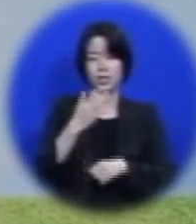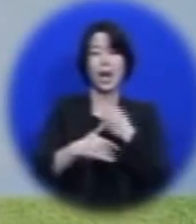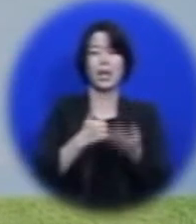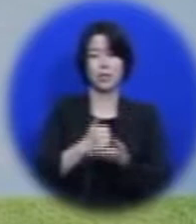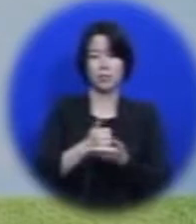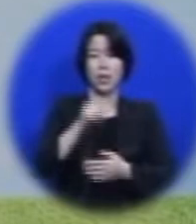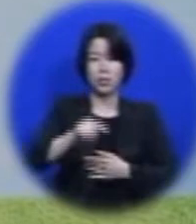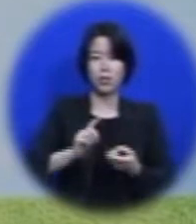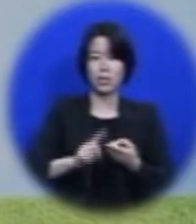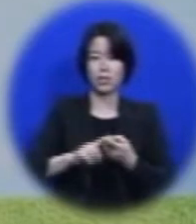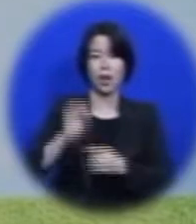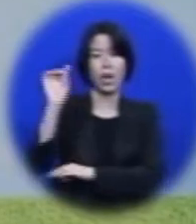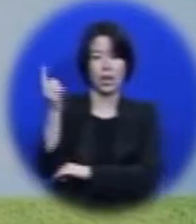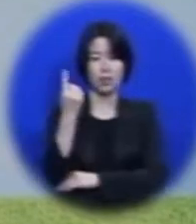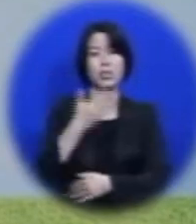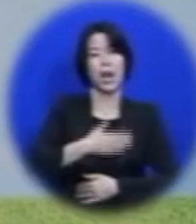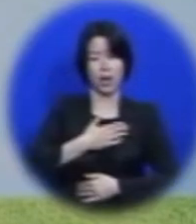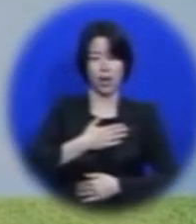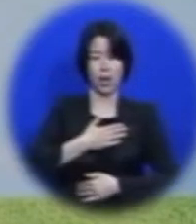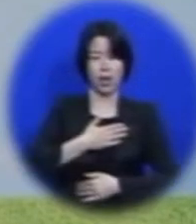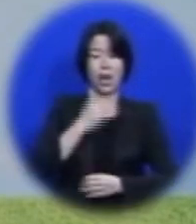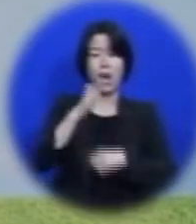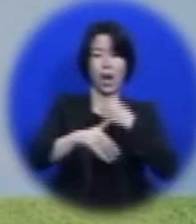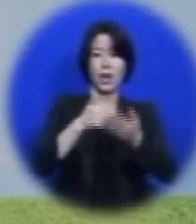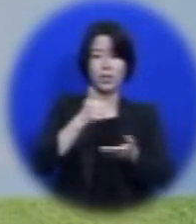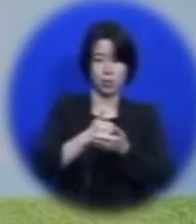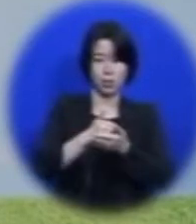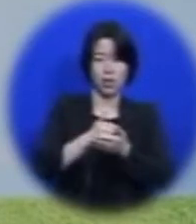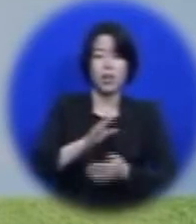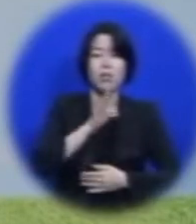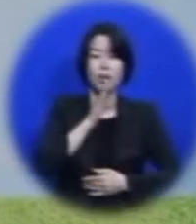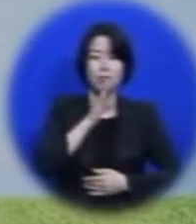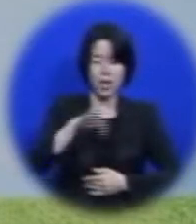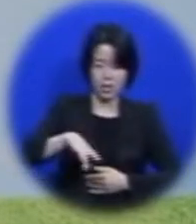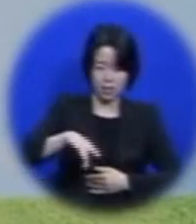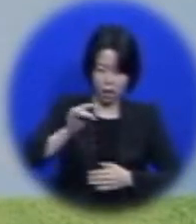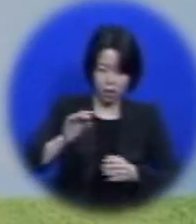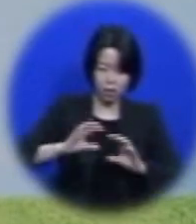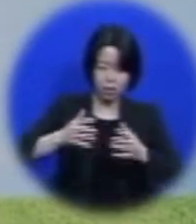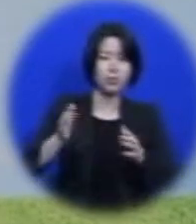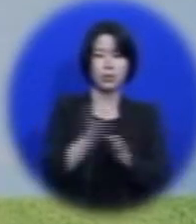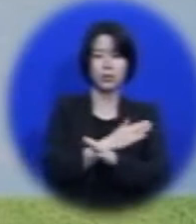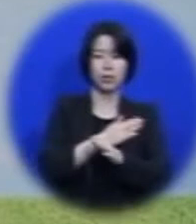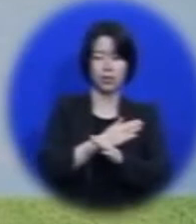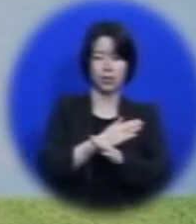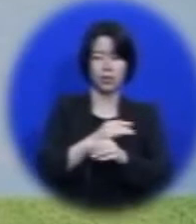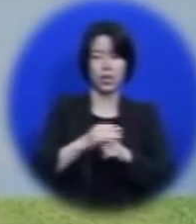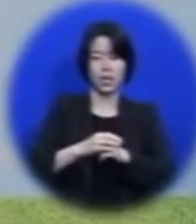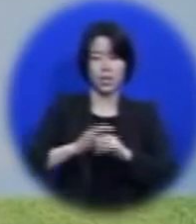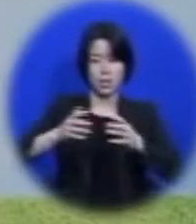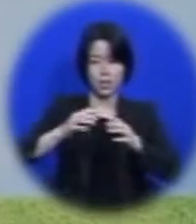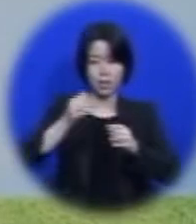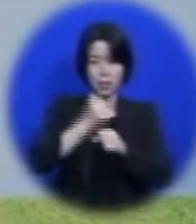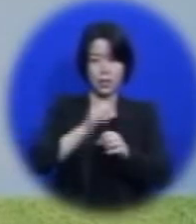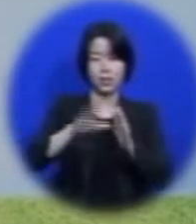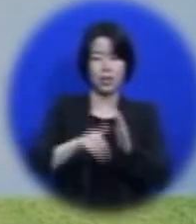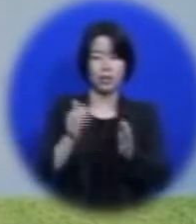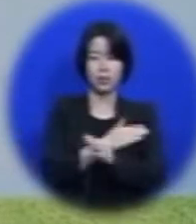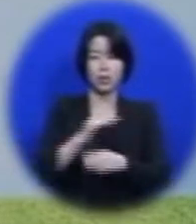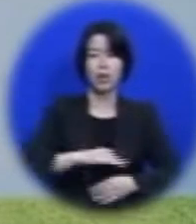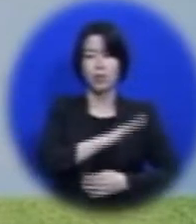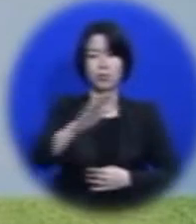그걸 다윗이 알았어요. 하나님은 정말 태초부터, 만세전부터 우리들의